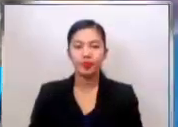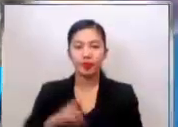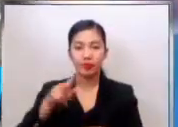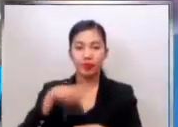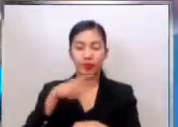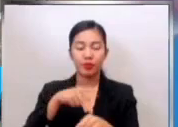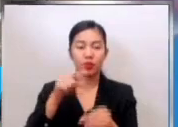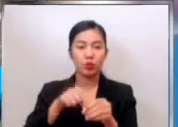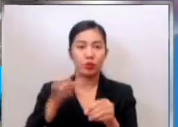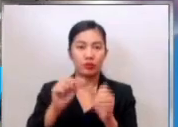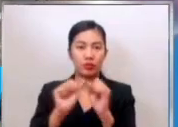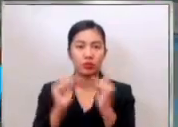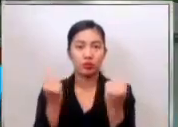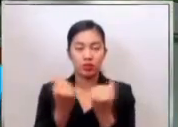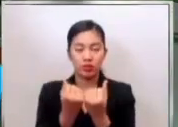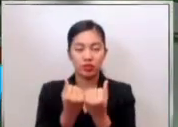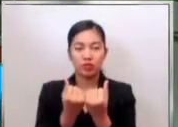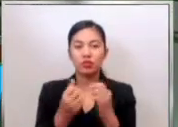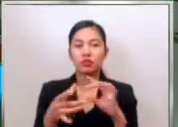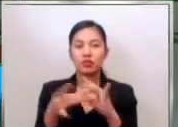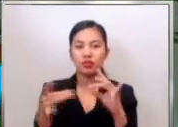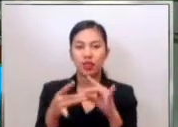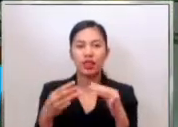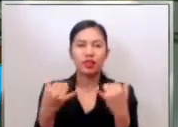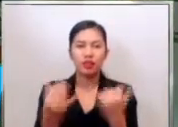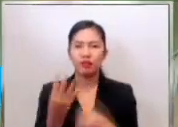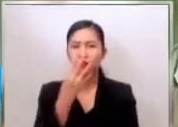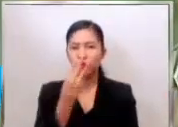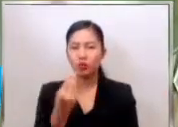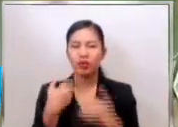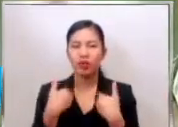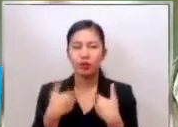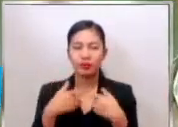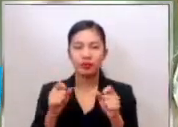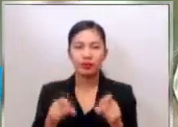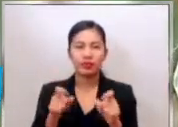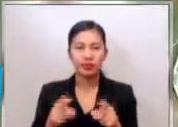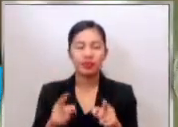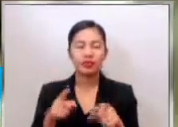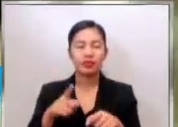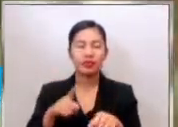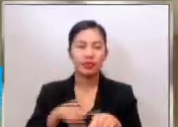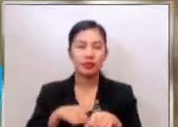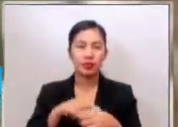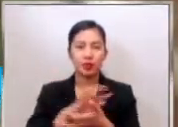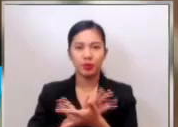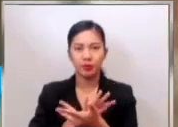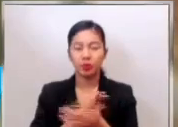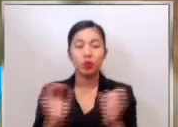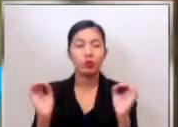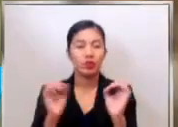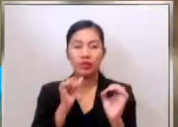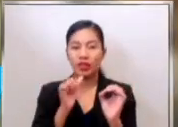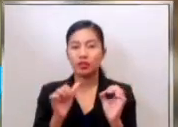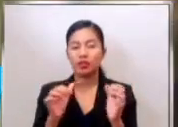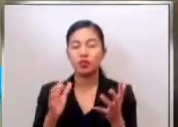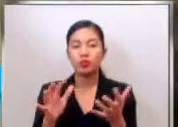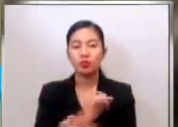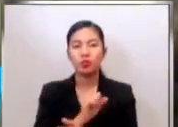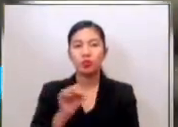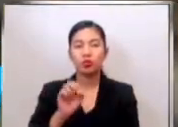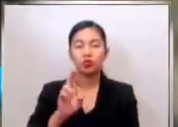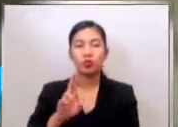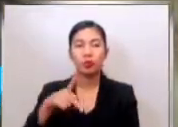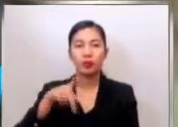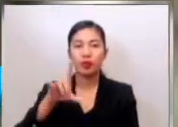Association, maaaring mahina ang bentahan ngayong may pandemya kaya hindi raw makakaubusan ng supply. Pero hanggat maaari kung may budget niya,